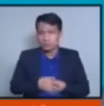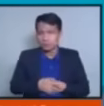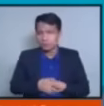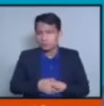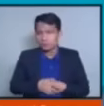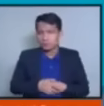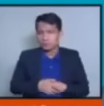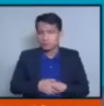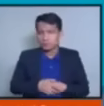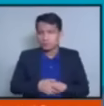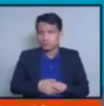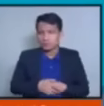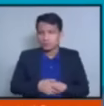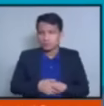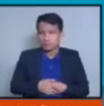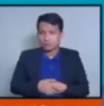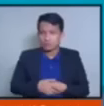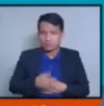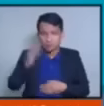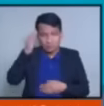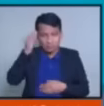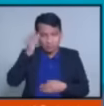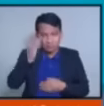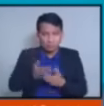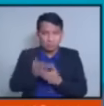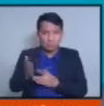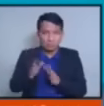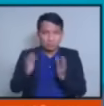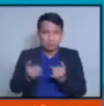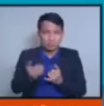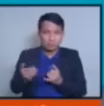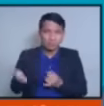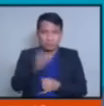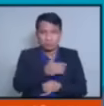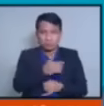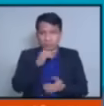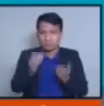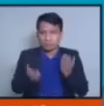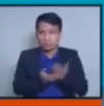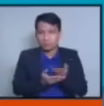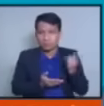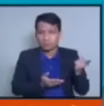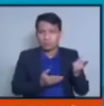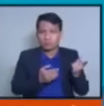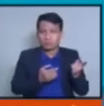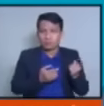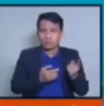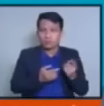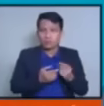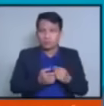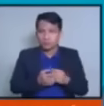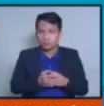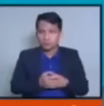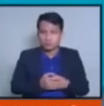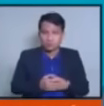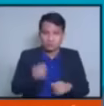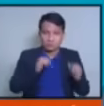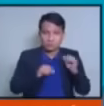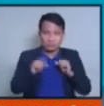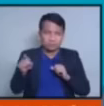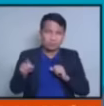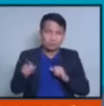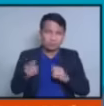akin, na yun nga po, idadaan mo na dun sa barangay para mag-file ng kaso si Yasmin. Ako pong umaksyon, hindi